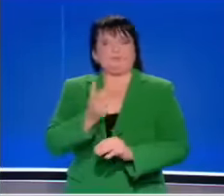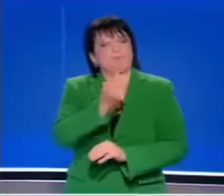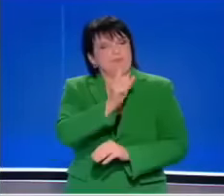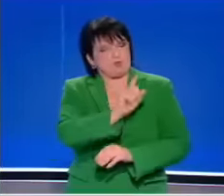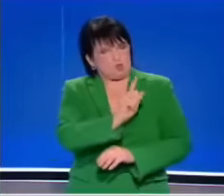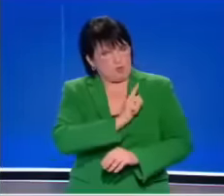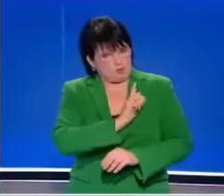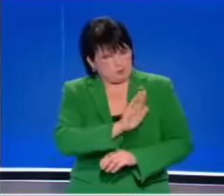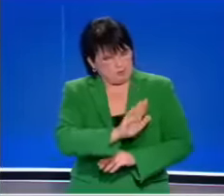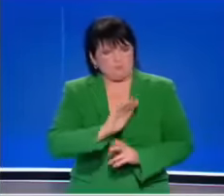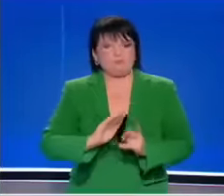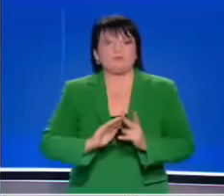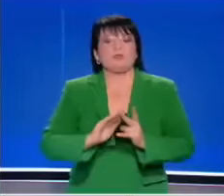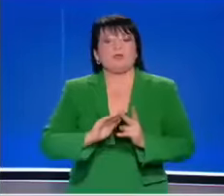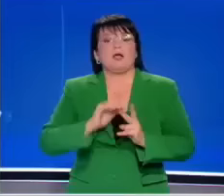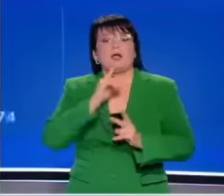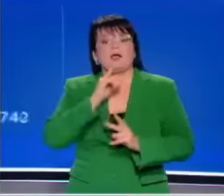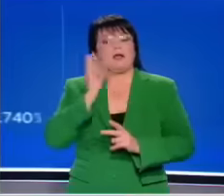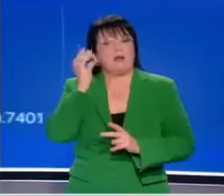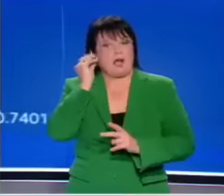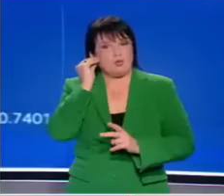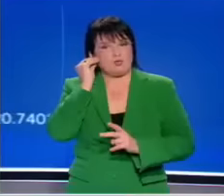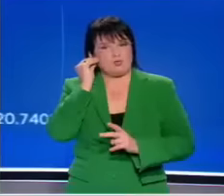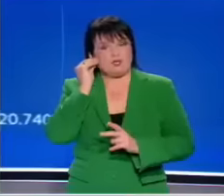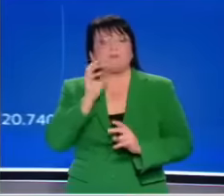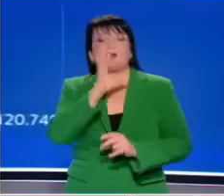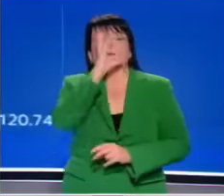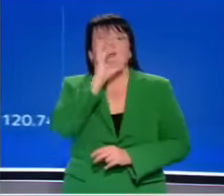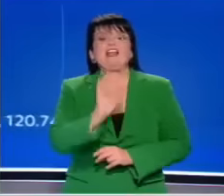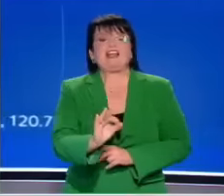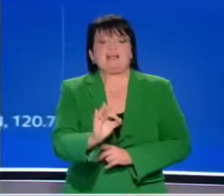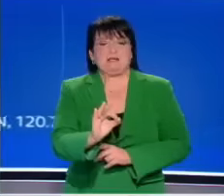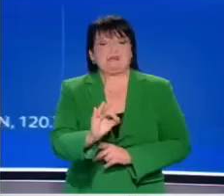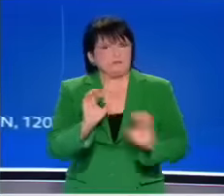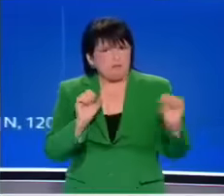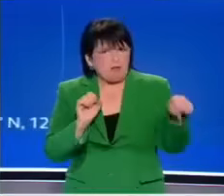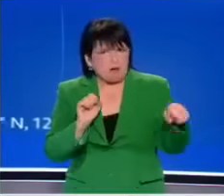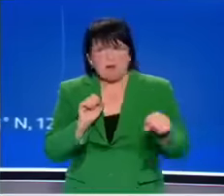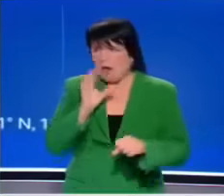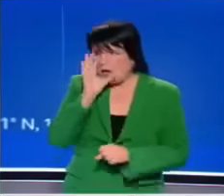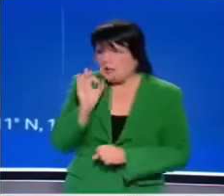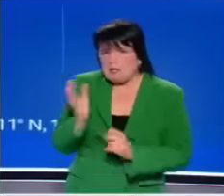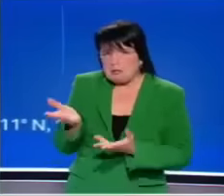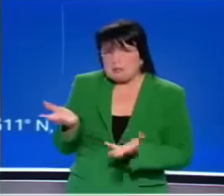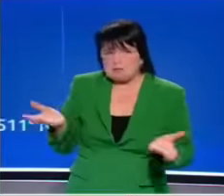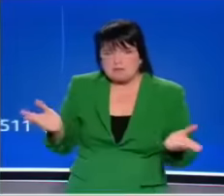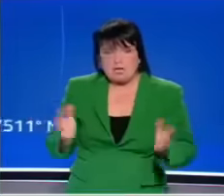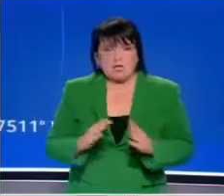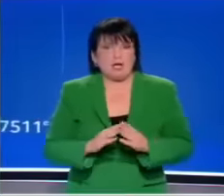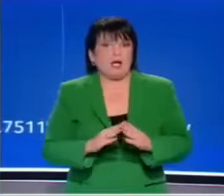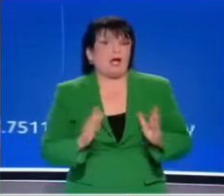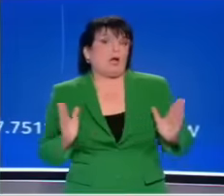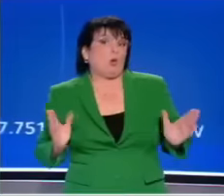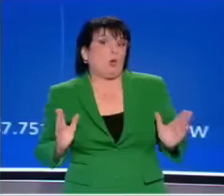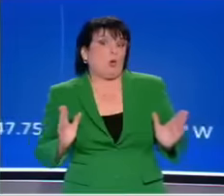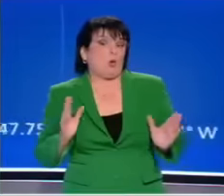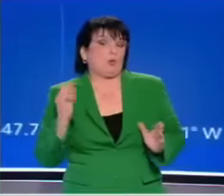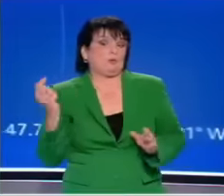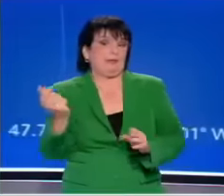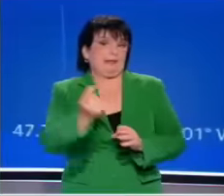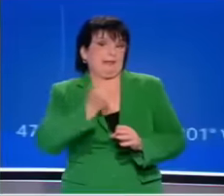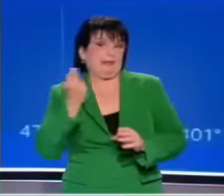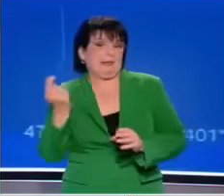λεπτό δεν είναι δυνατόν δεν υπάρχει ακούστε να είμαστε ειλικρινή ναι ειλικρινής βεβαίως όταν ένα